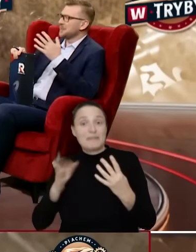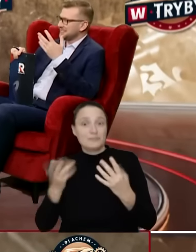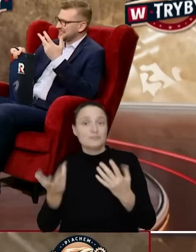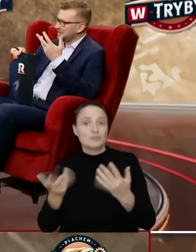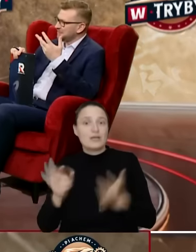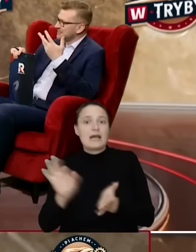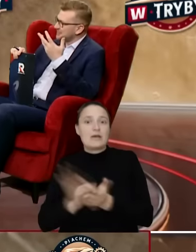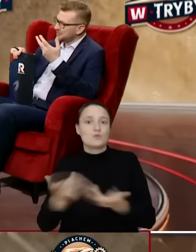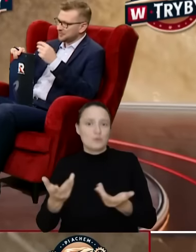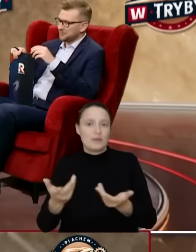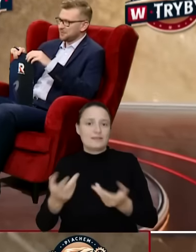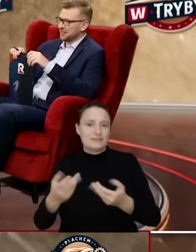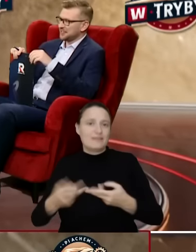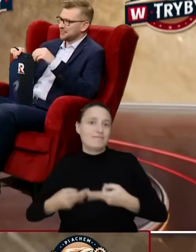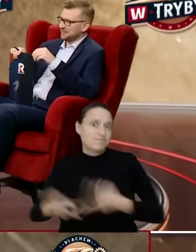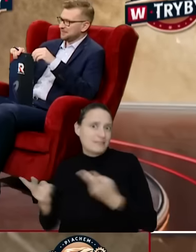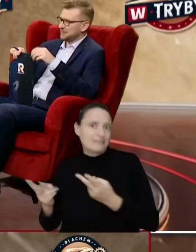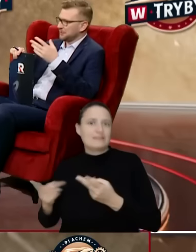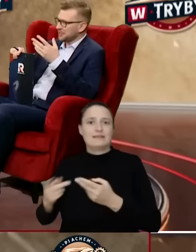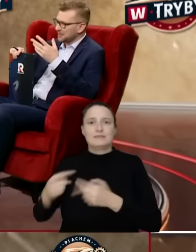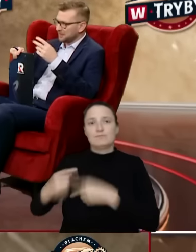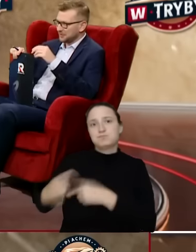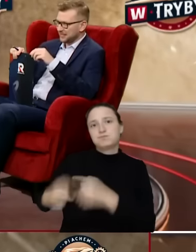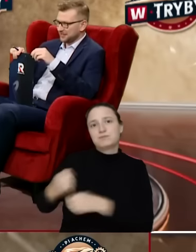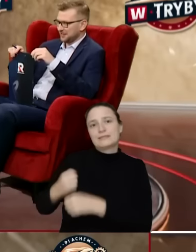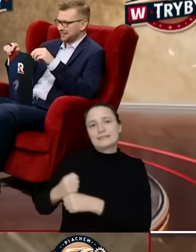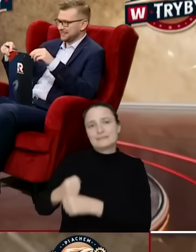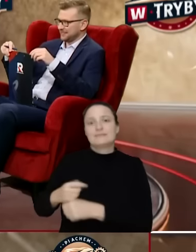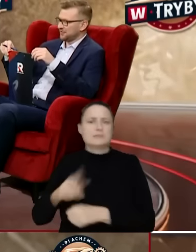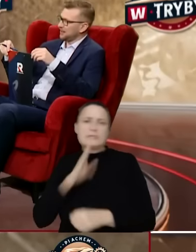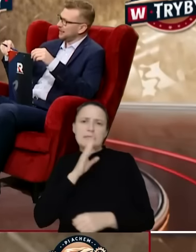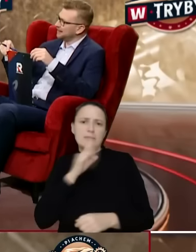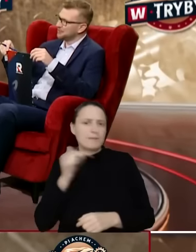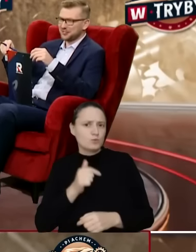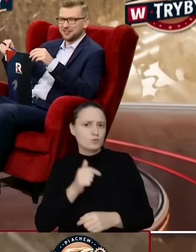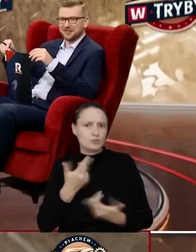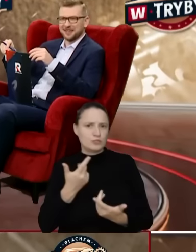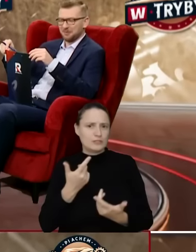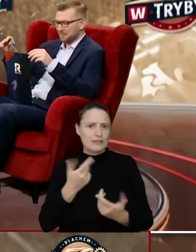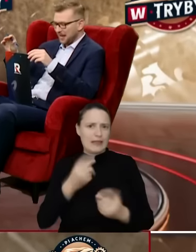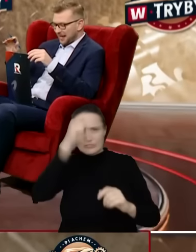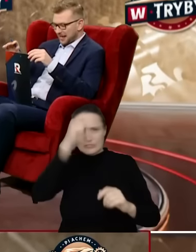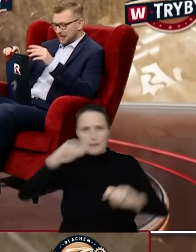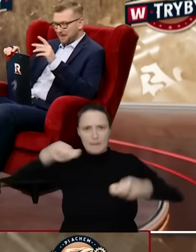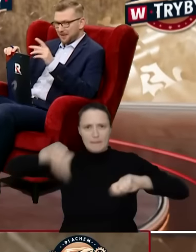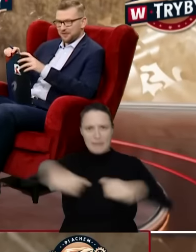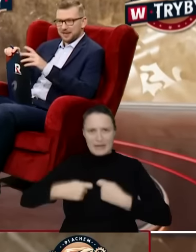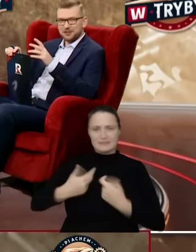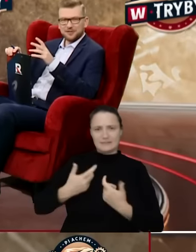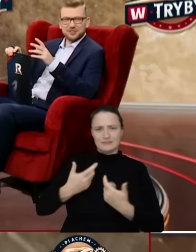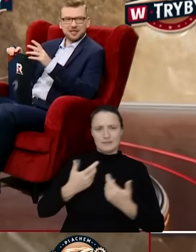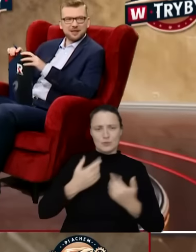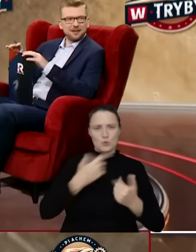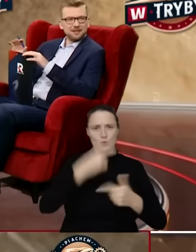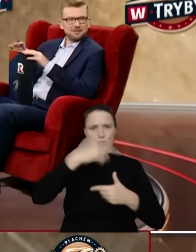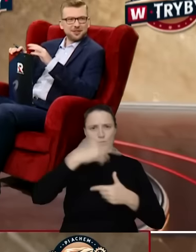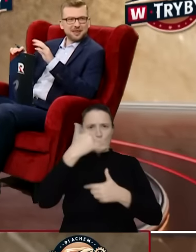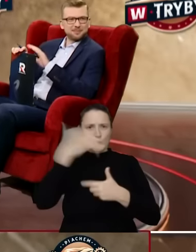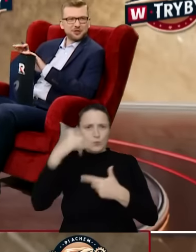Jak będziesz... między sobą też musimy jakieś pseudonimy chyba ustalić artystyczne, no ale może się dogadamy. Panowie,